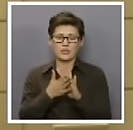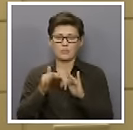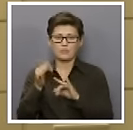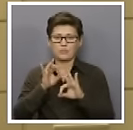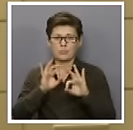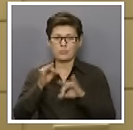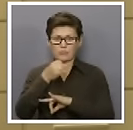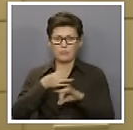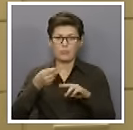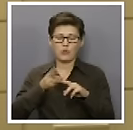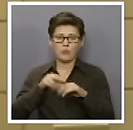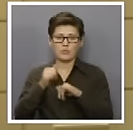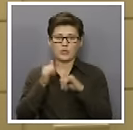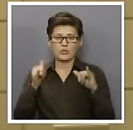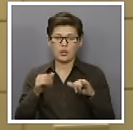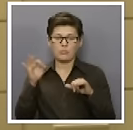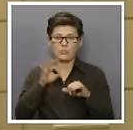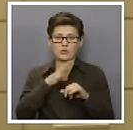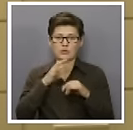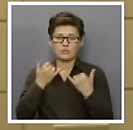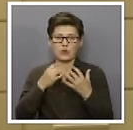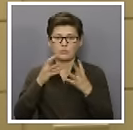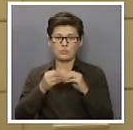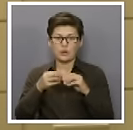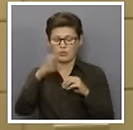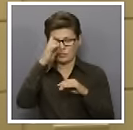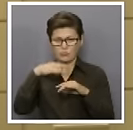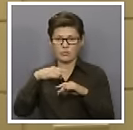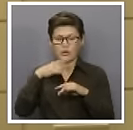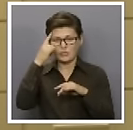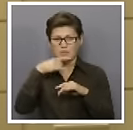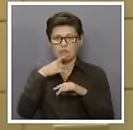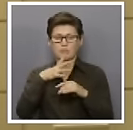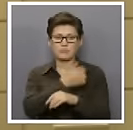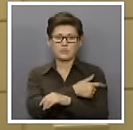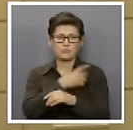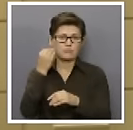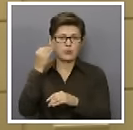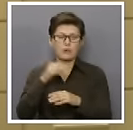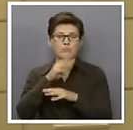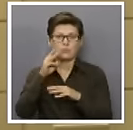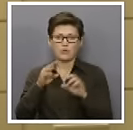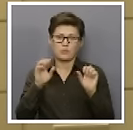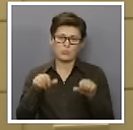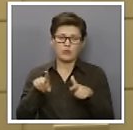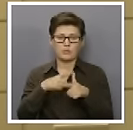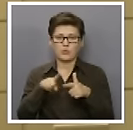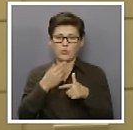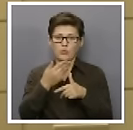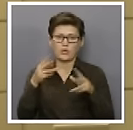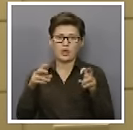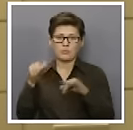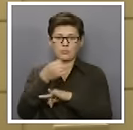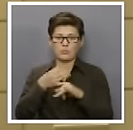етеміз. Аталған сала дамудың даңғыл жолына түсті ме? Отандық мекемелер сапалы медициналық көмек көрсетуге қауқарлы ма? Осы тақырыпты